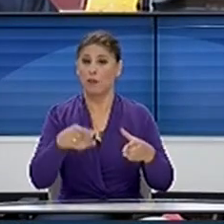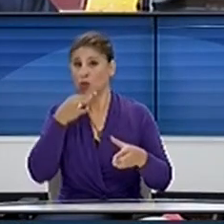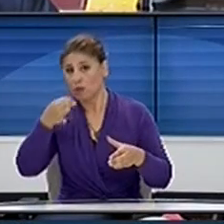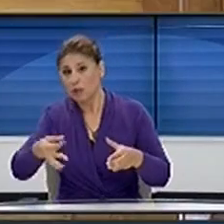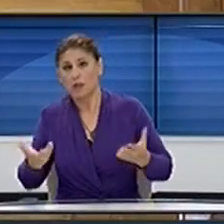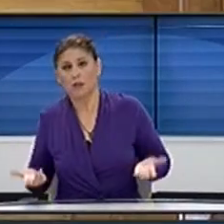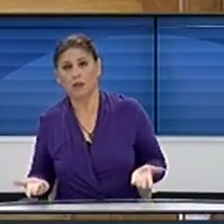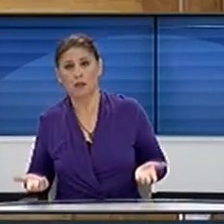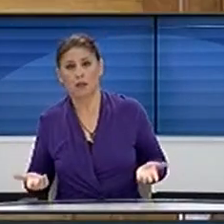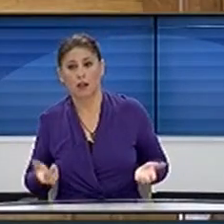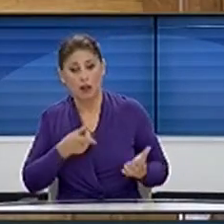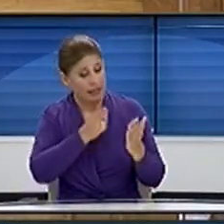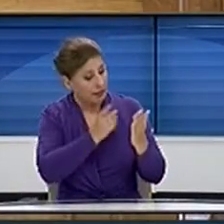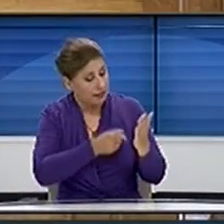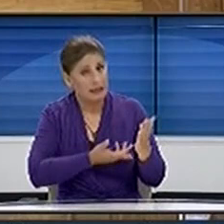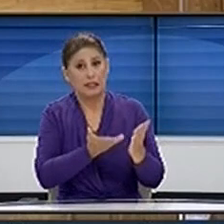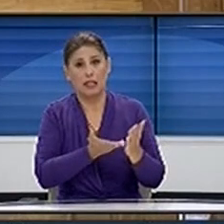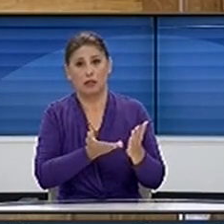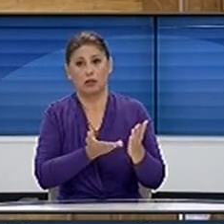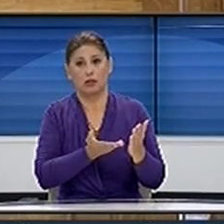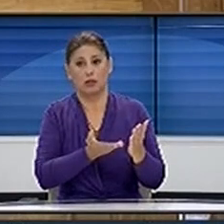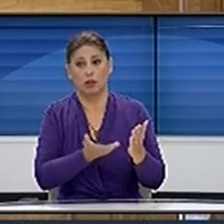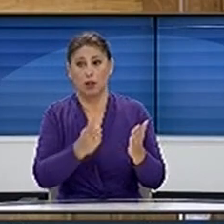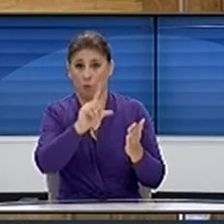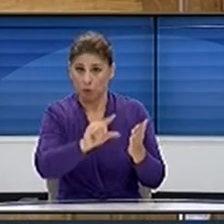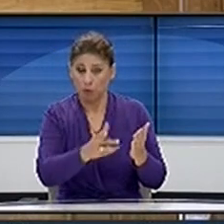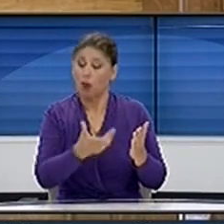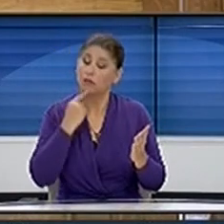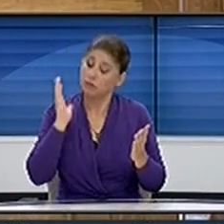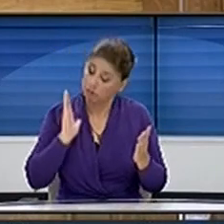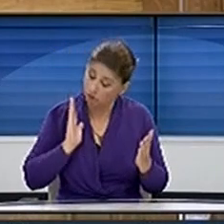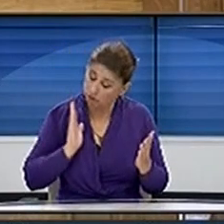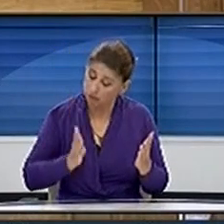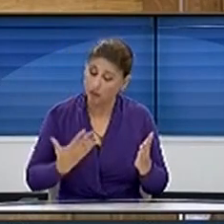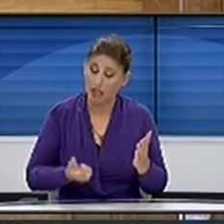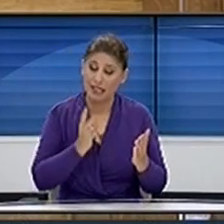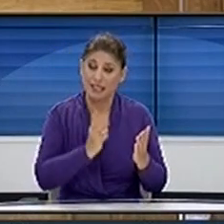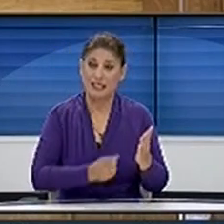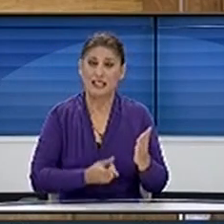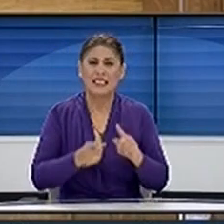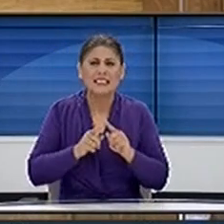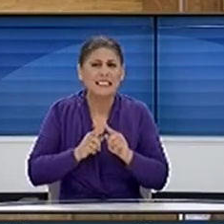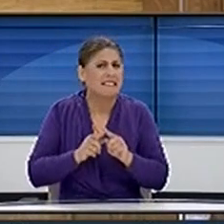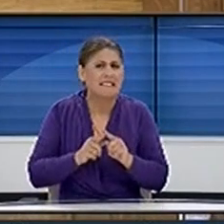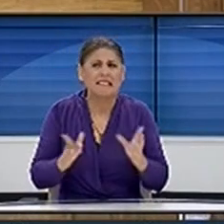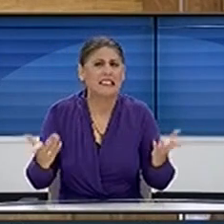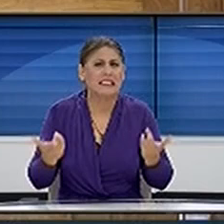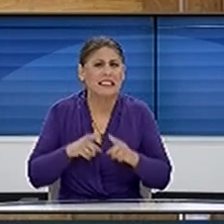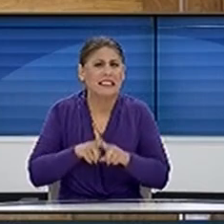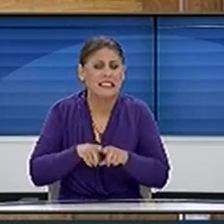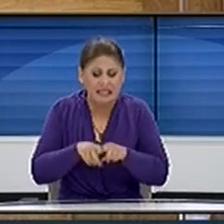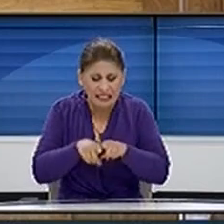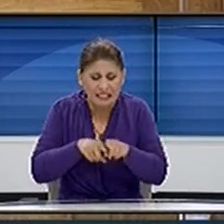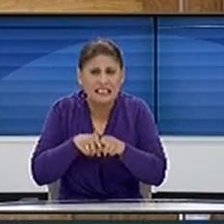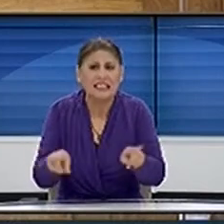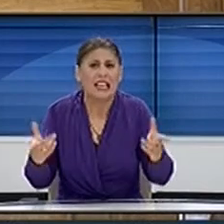περιγράφεται. Κάνει κάποιες συστάσεις, λιγότερες από ό,τι σε άλλες χώρες, βεβαίως και κάνει συστάσεις. Αλλά τι σχέση έχει το